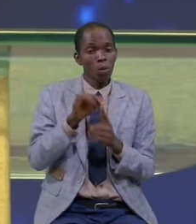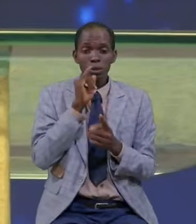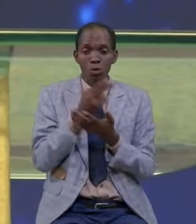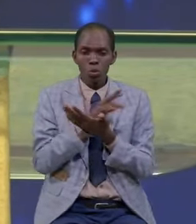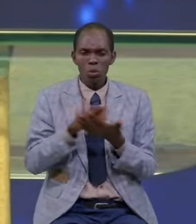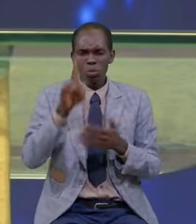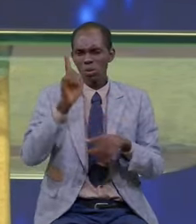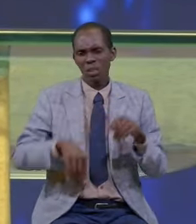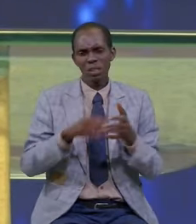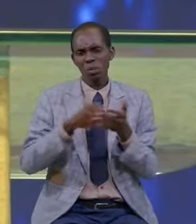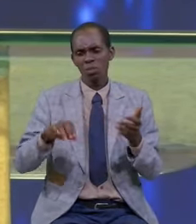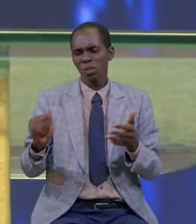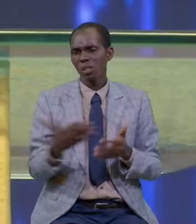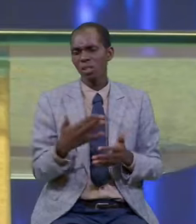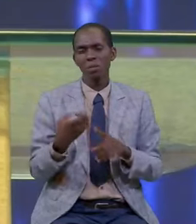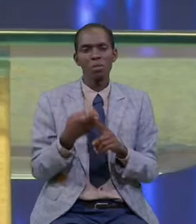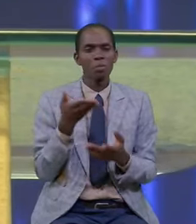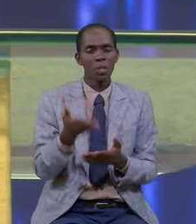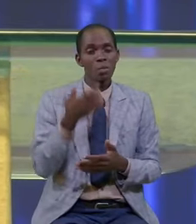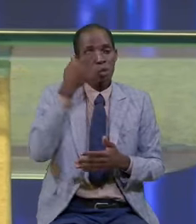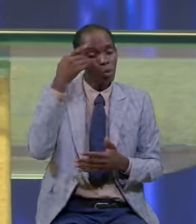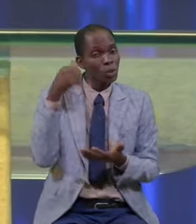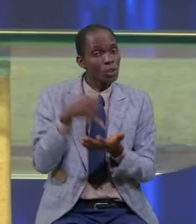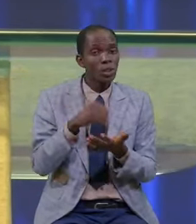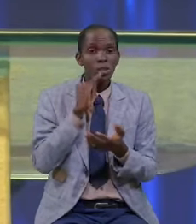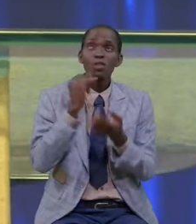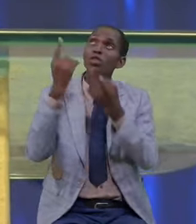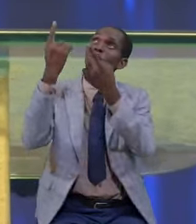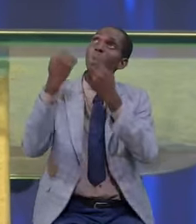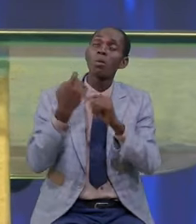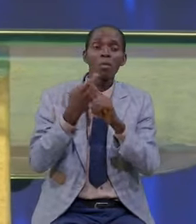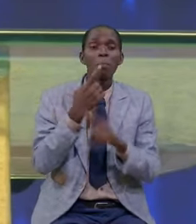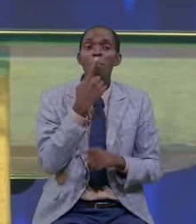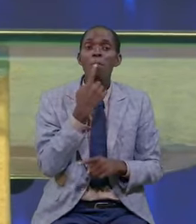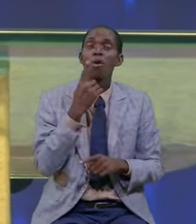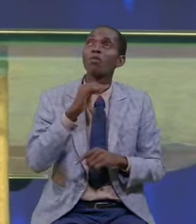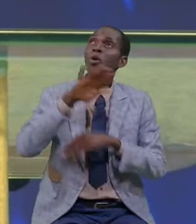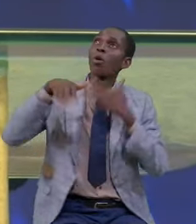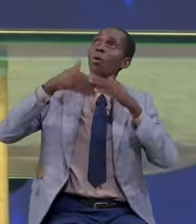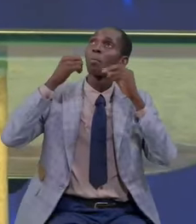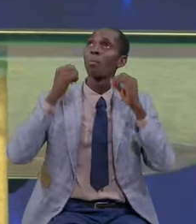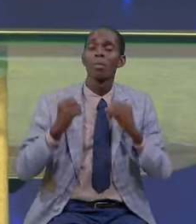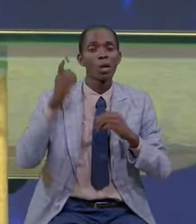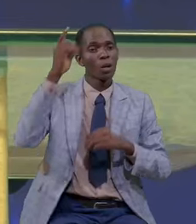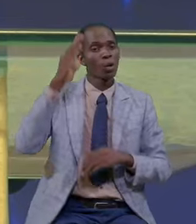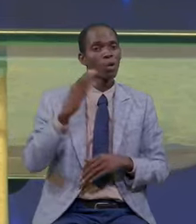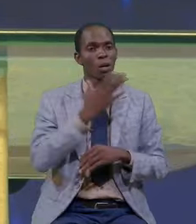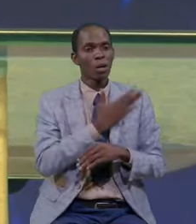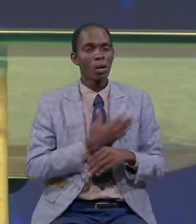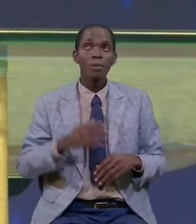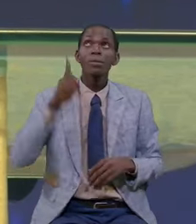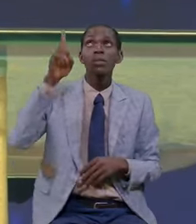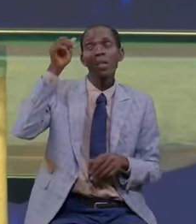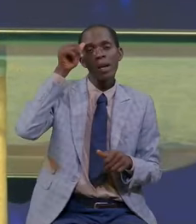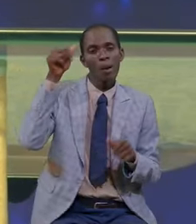de cela. Cela provient de la bouche du Tout-Puissant. Psaume 105, verset 42. Quand il se